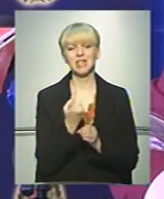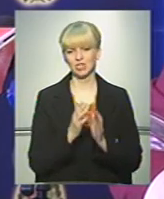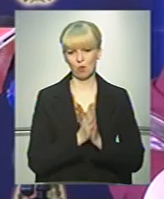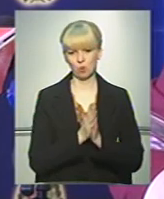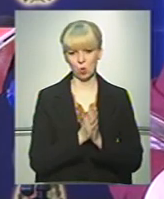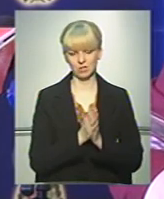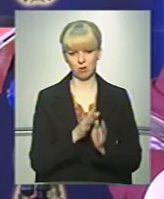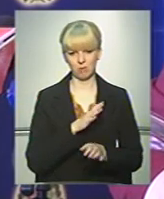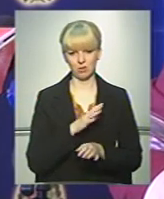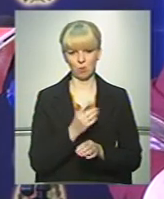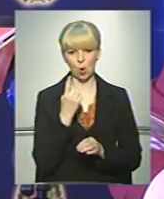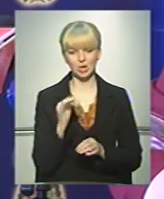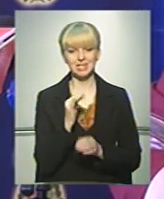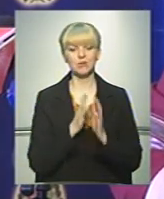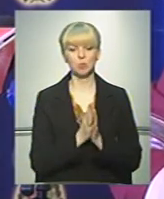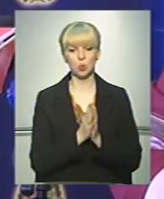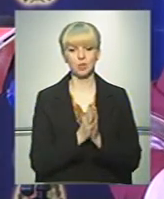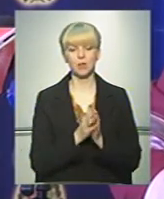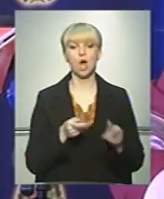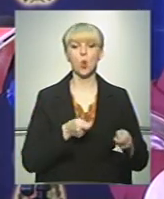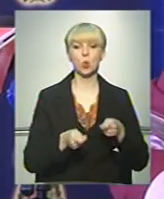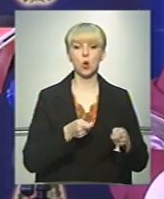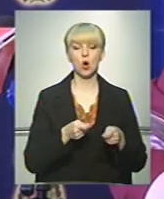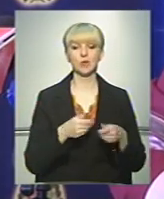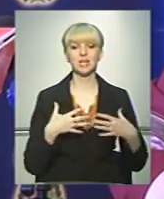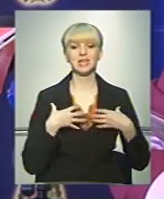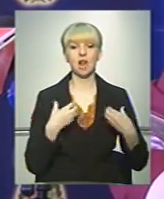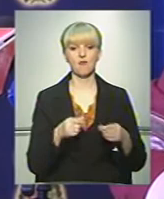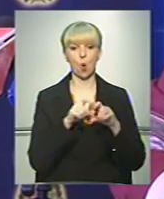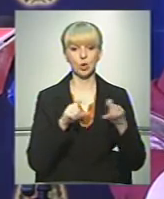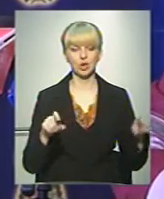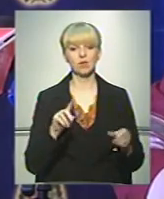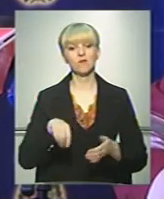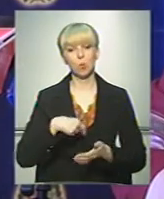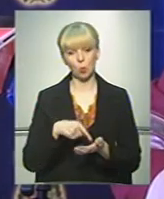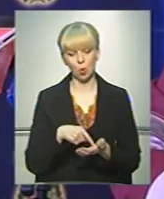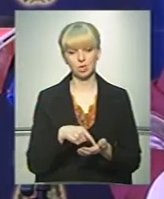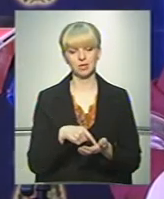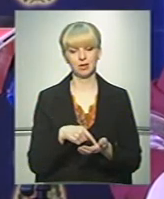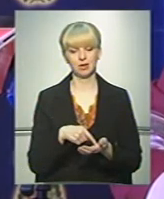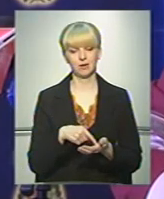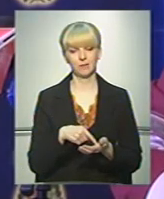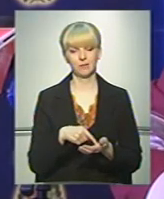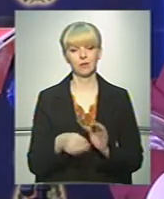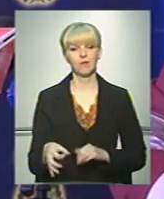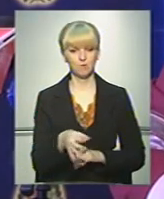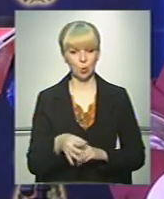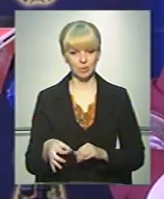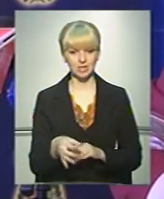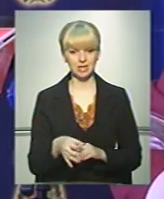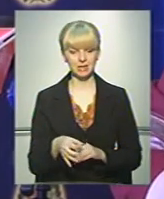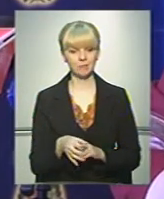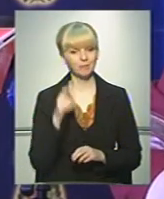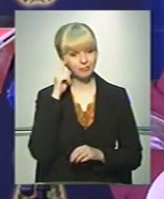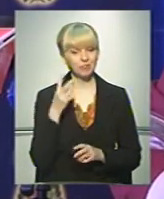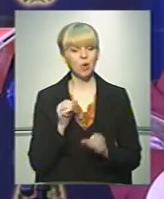была, ну, одна из просьб к руководителям здравоохранения в городе, в области,